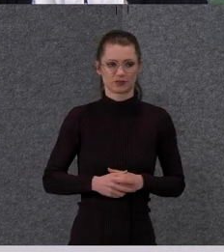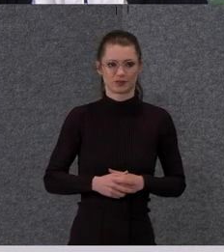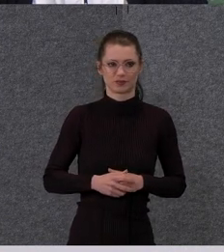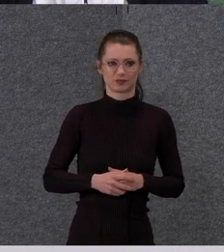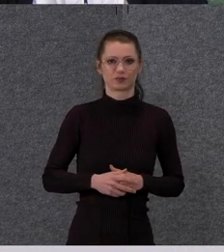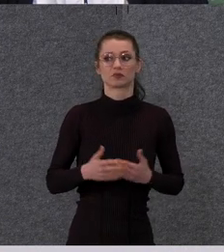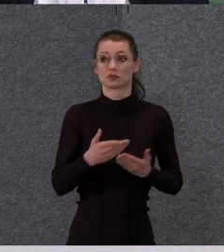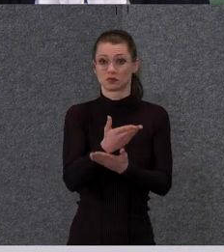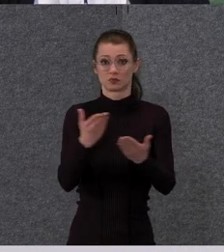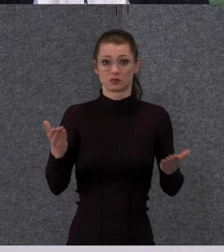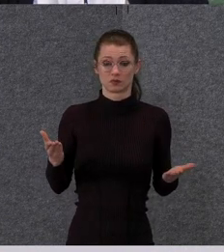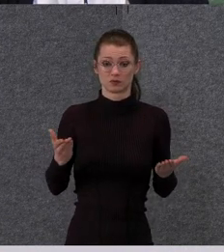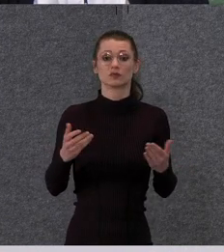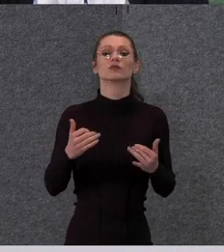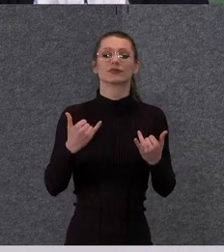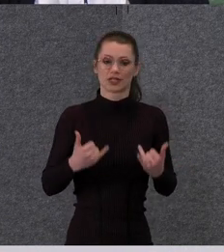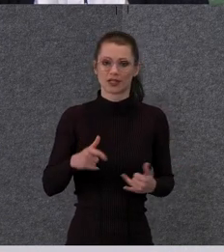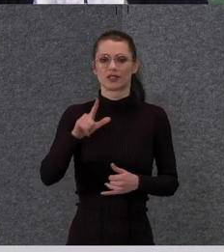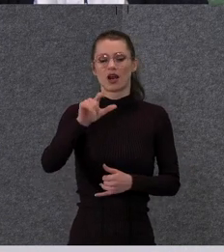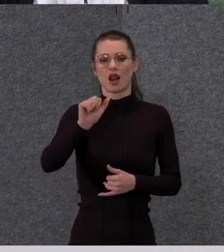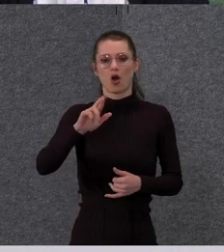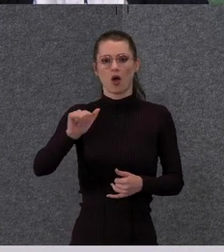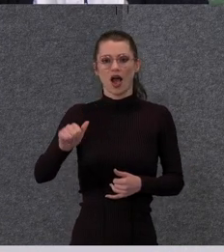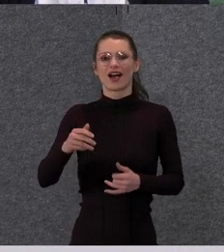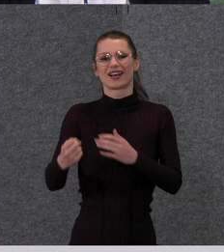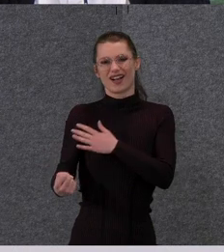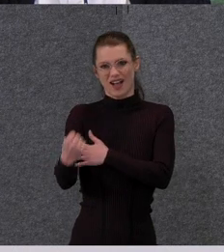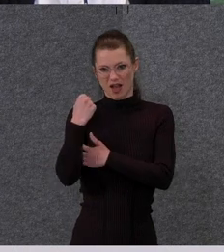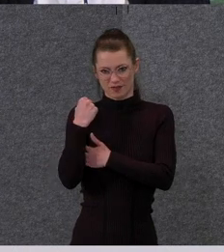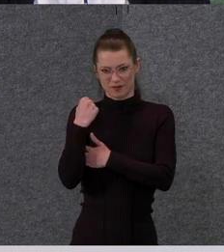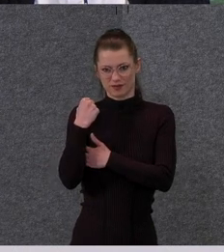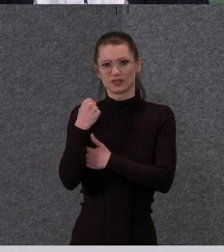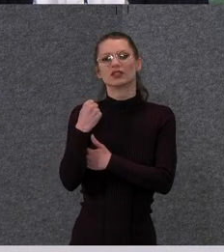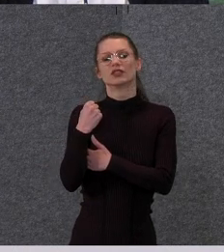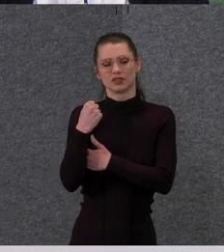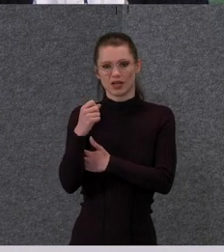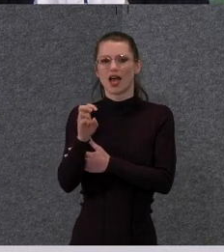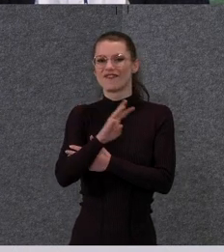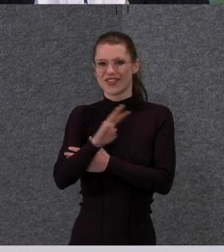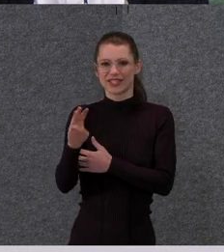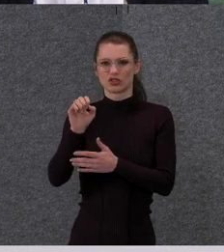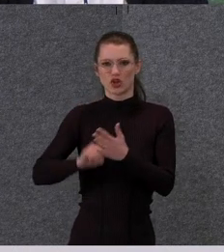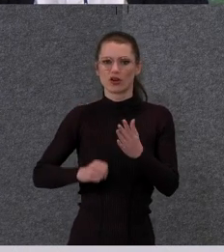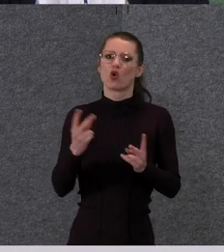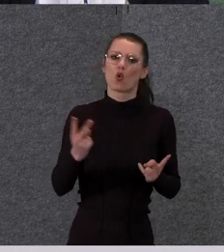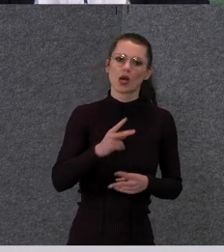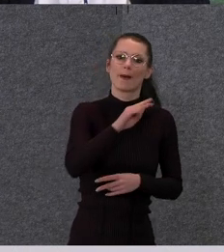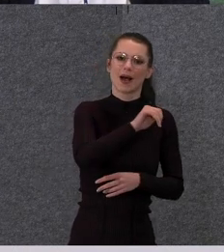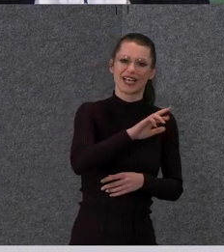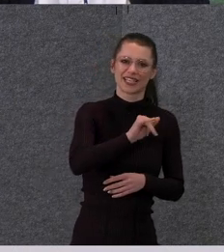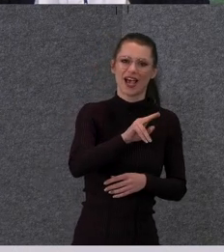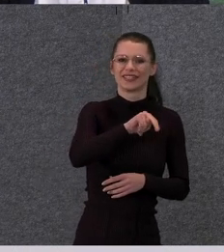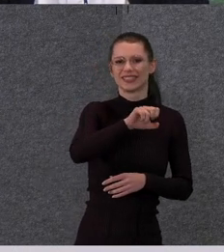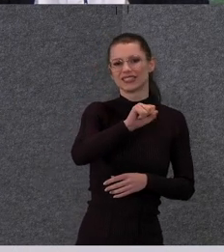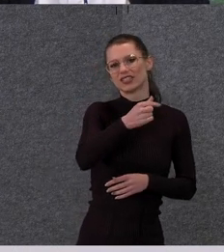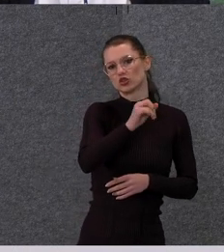hier habt ihr die Möglichkeit, Laura Kraft, KV Siegen-Wittgenstein, zu wählen oder Maria Nestorio,